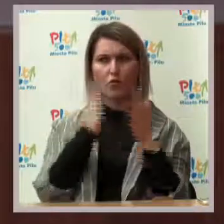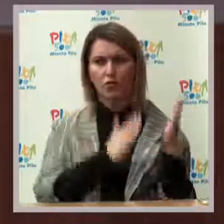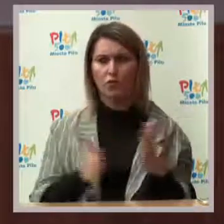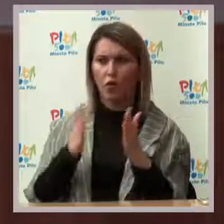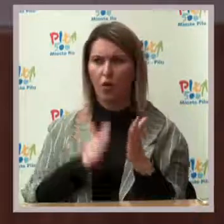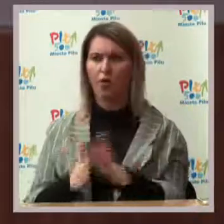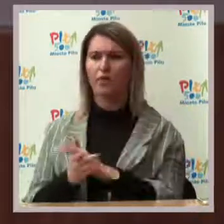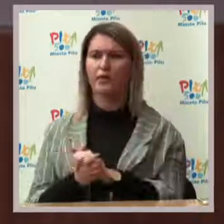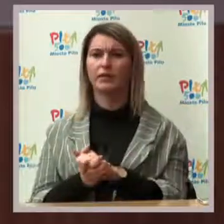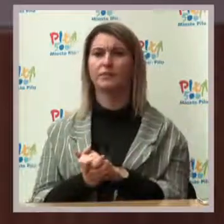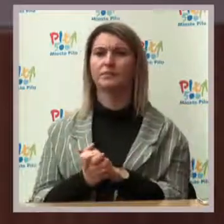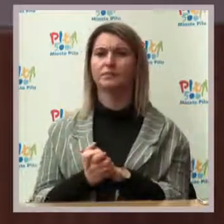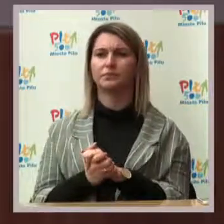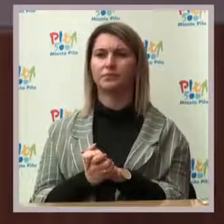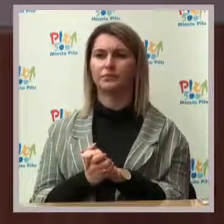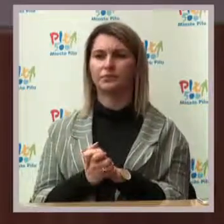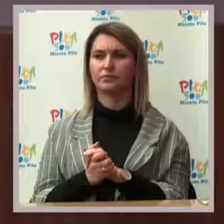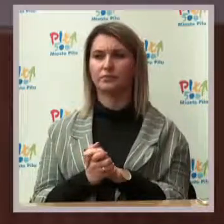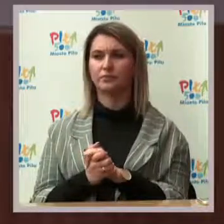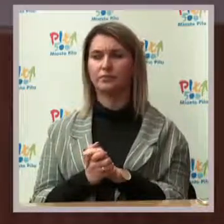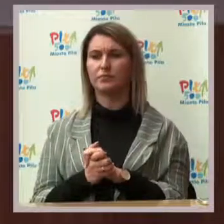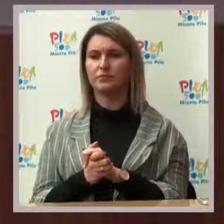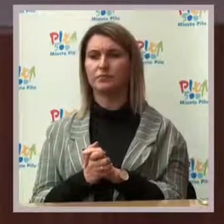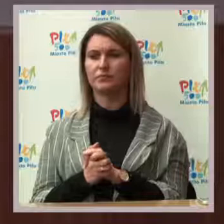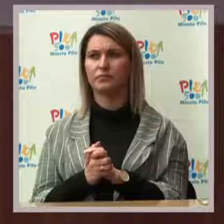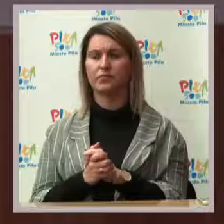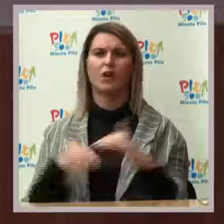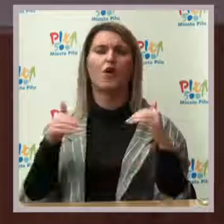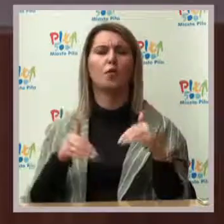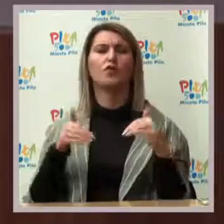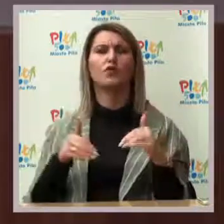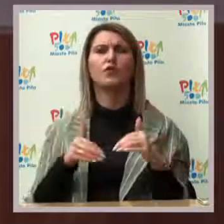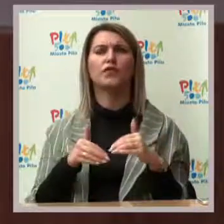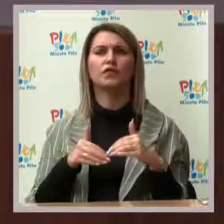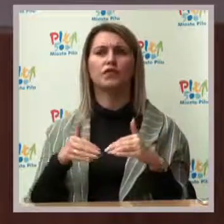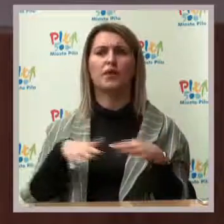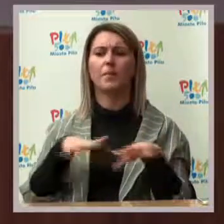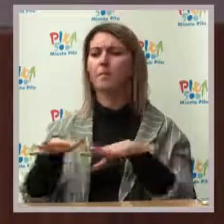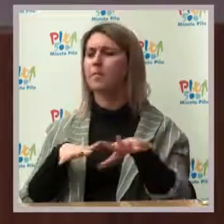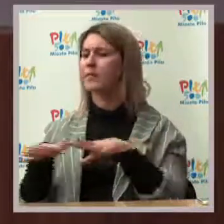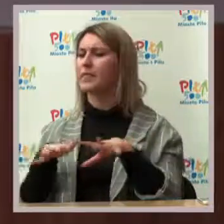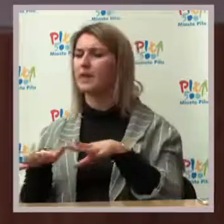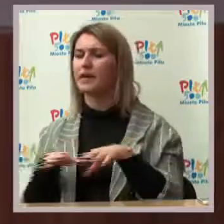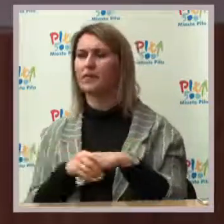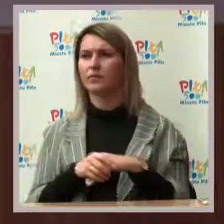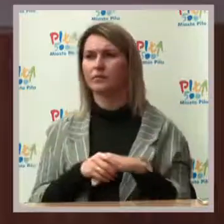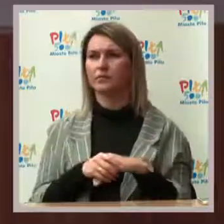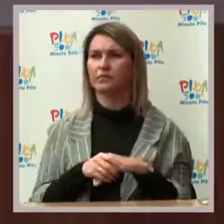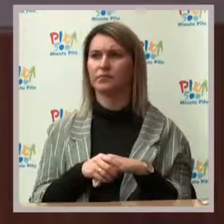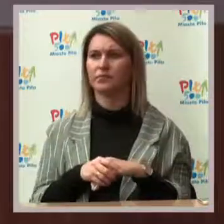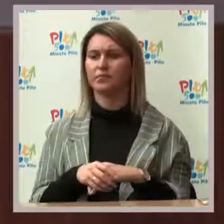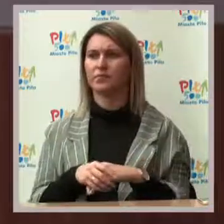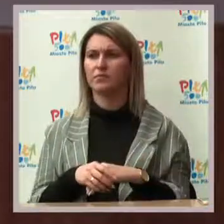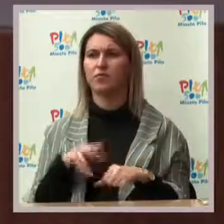stref przemysłowych, możliwości uruchomienia terenów, które zostały zablokowane przez